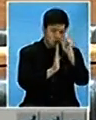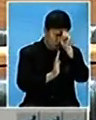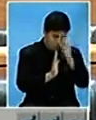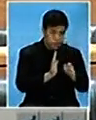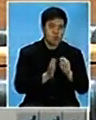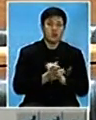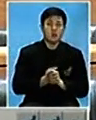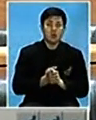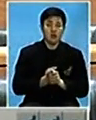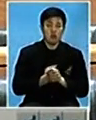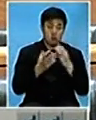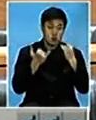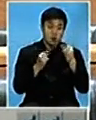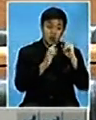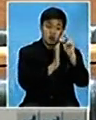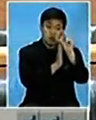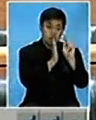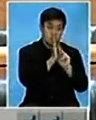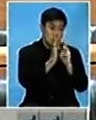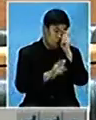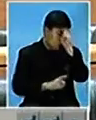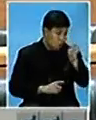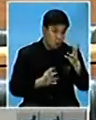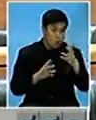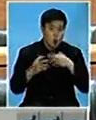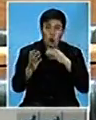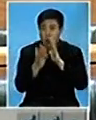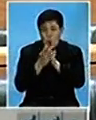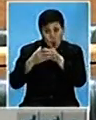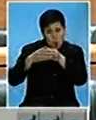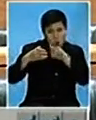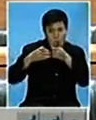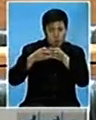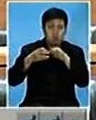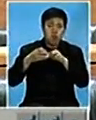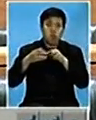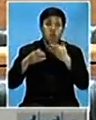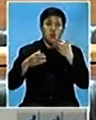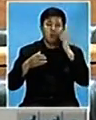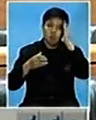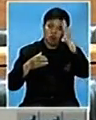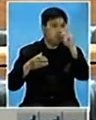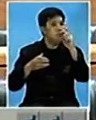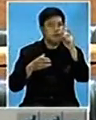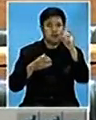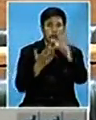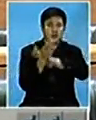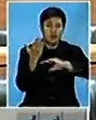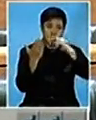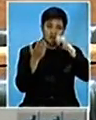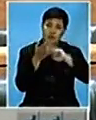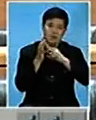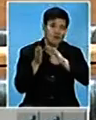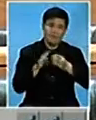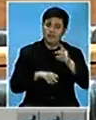าเมื่อใดบ้านเมืองนี้ไม่ยึดหลักกฎหมายแต่ไปเอาตามกฎหมู่อยู่ไม่ได้ครับประเทศไม่ใช่ประเทศแน่น